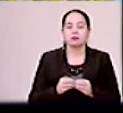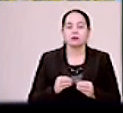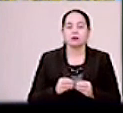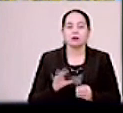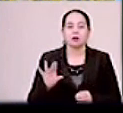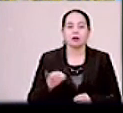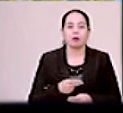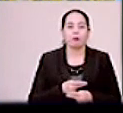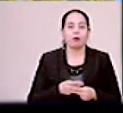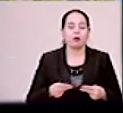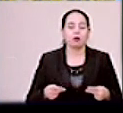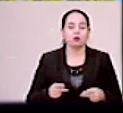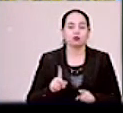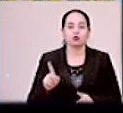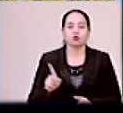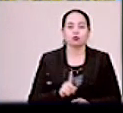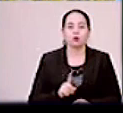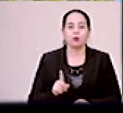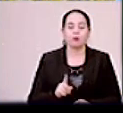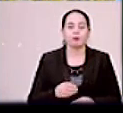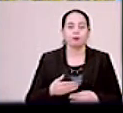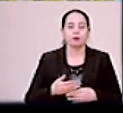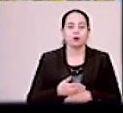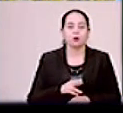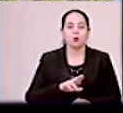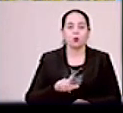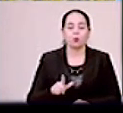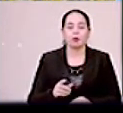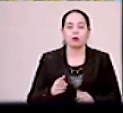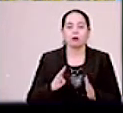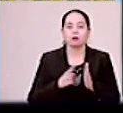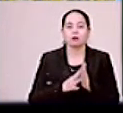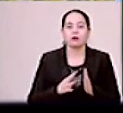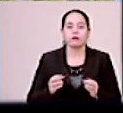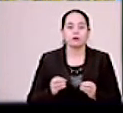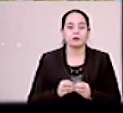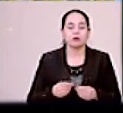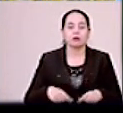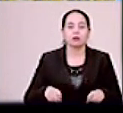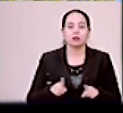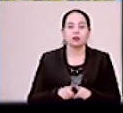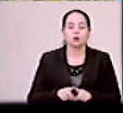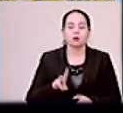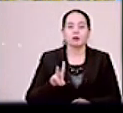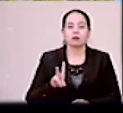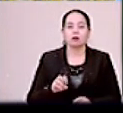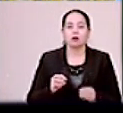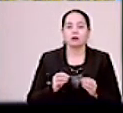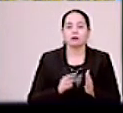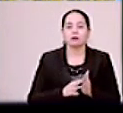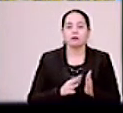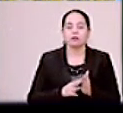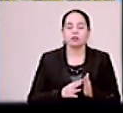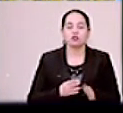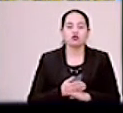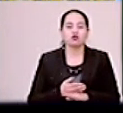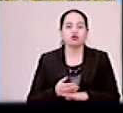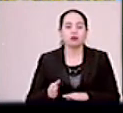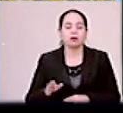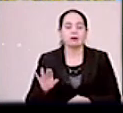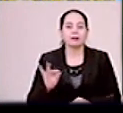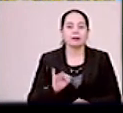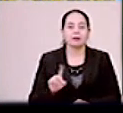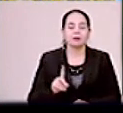и получится, что дробь 0,9. То есть на 9 частей